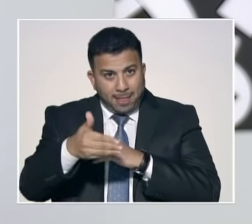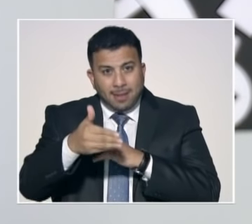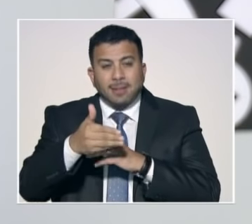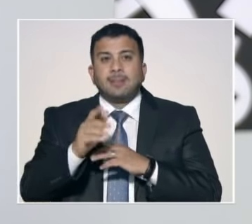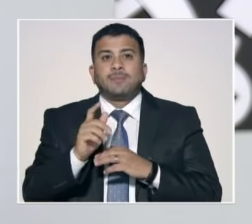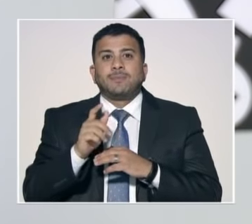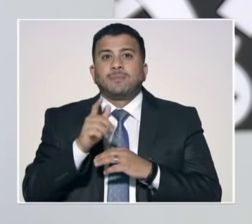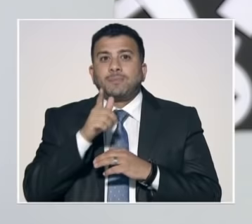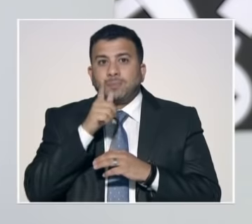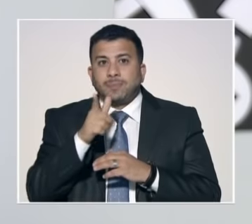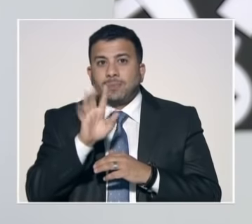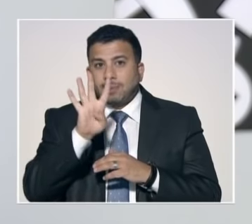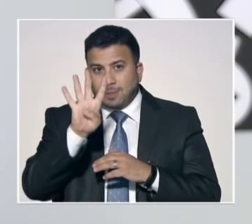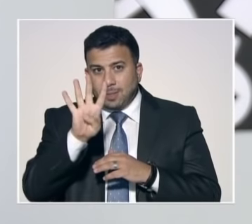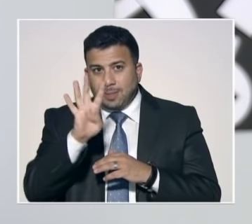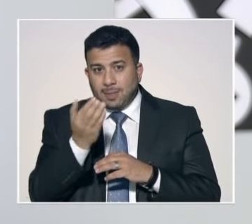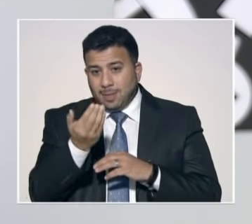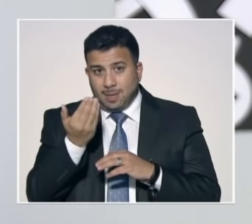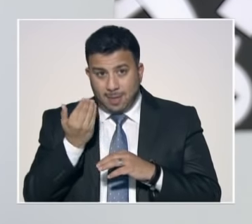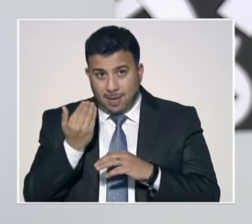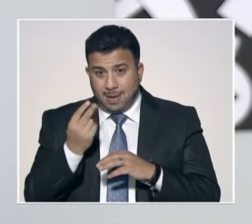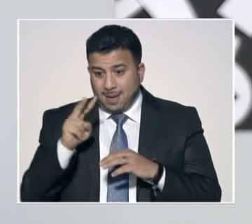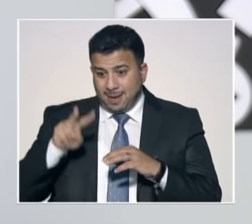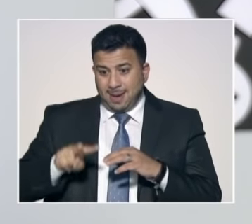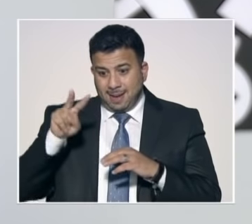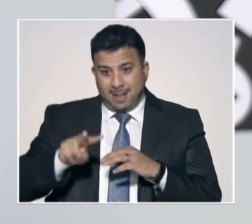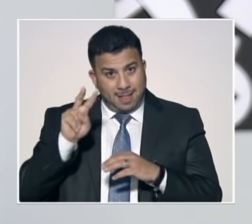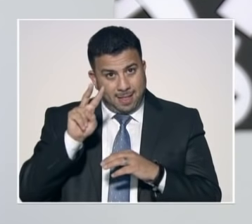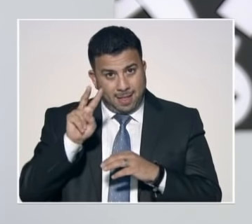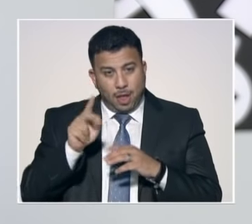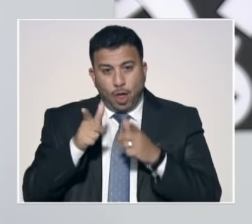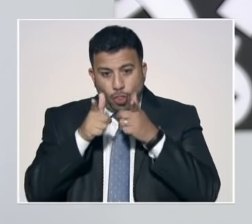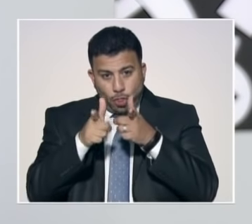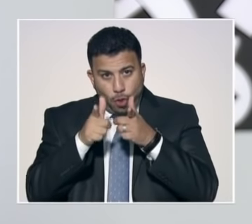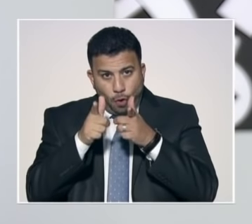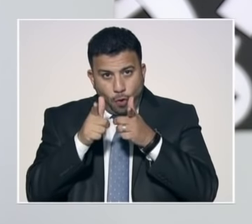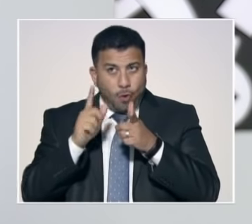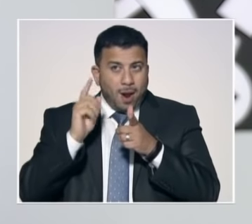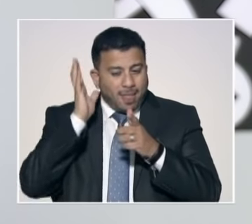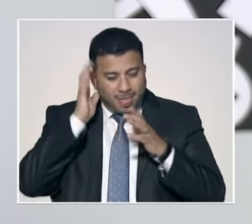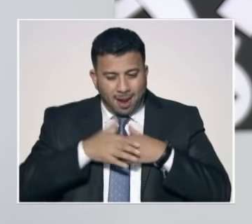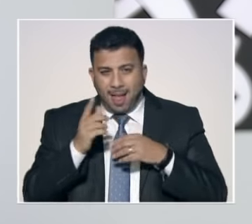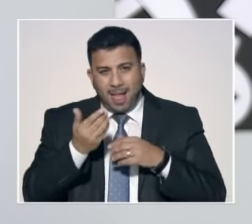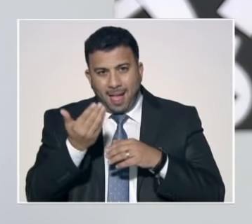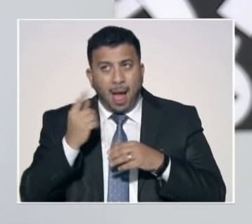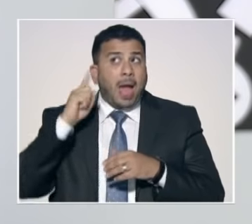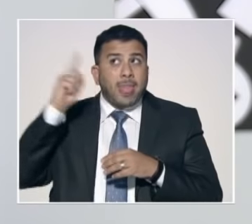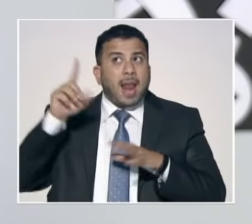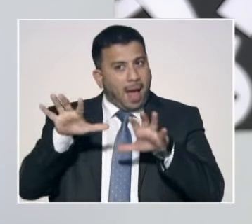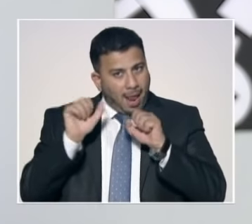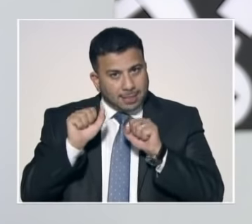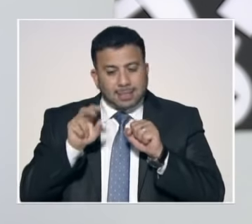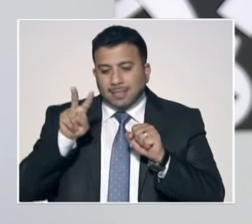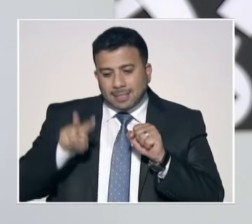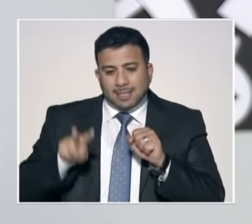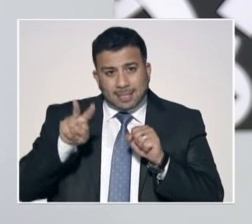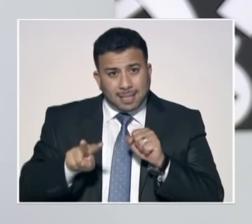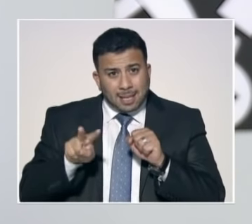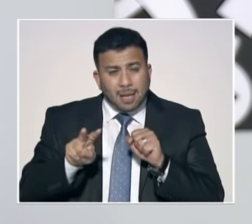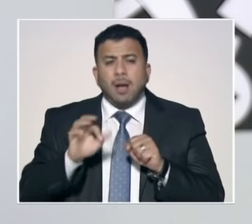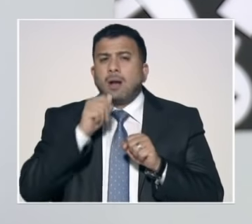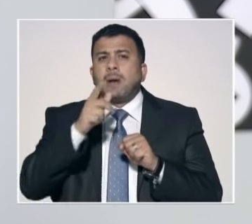وطبعا 4 قبل الظهر بعد الأذان، و2 بعد الظهر بعد صلاة الظهر، و2 بعد المغرب، و2 بعد العشاء. هذه من